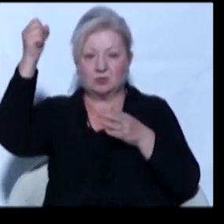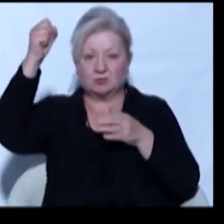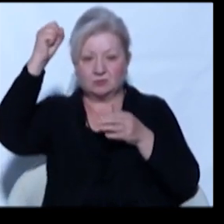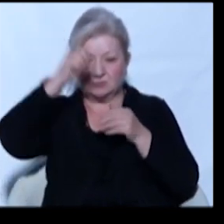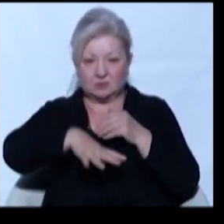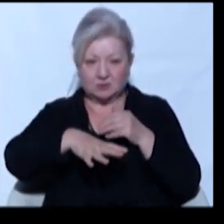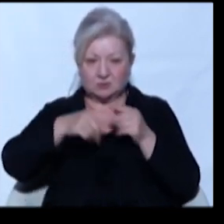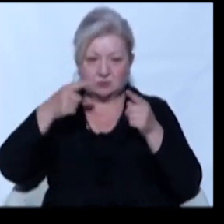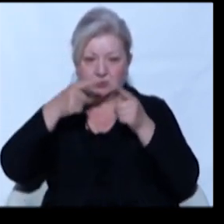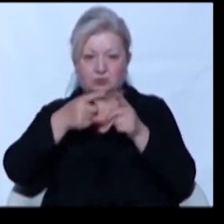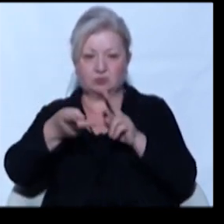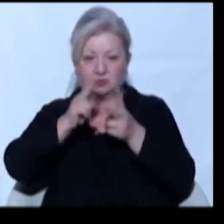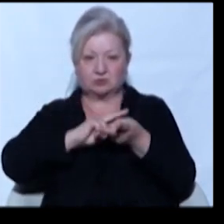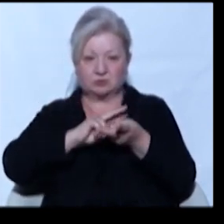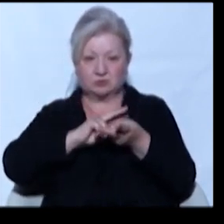კუთხე შეიცვალა,